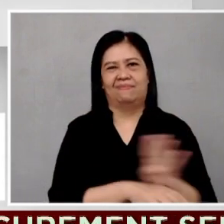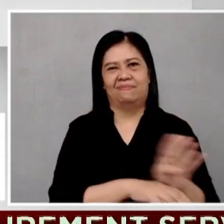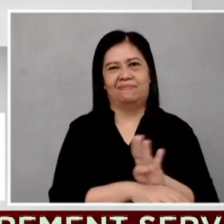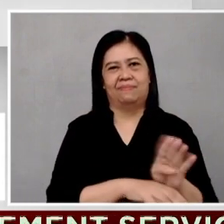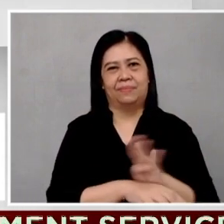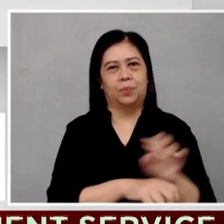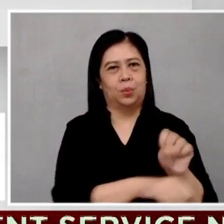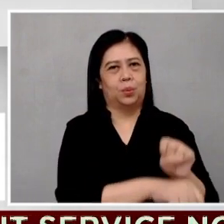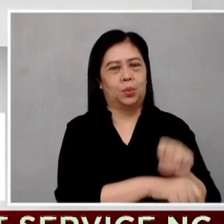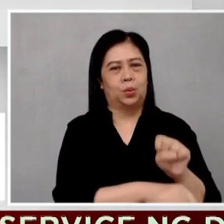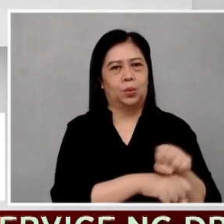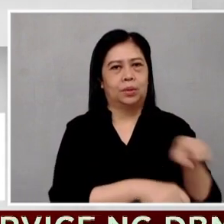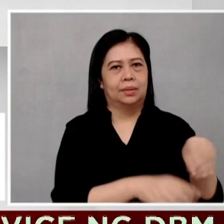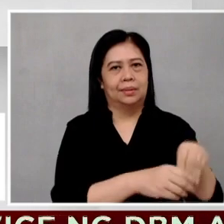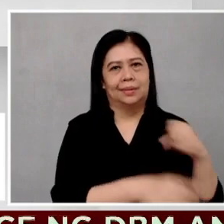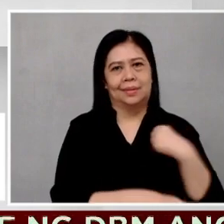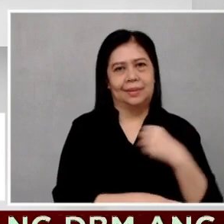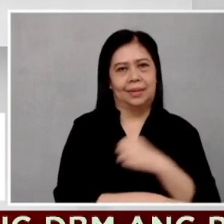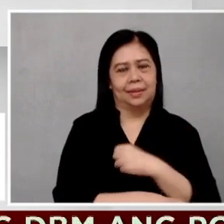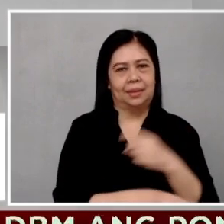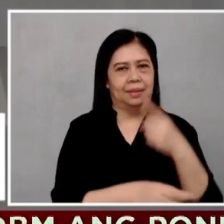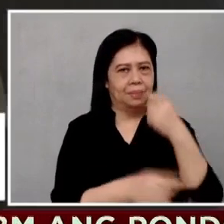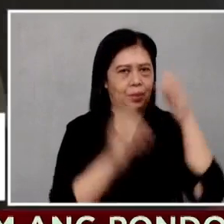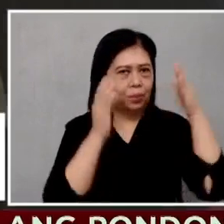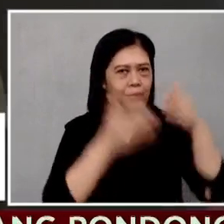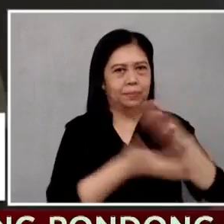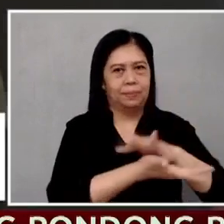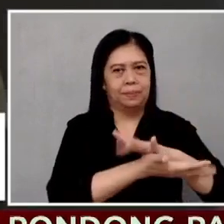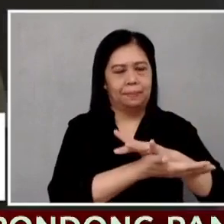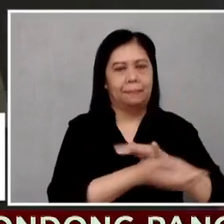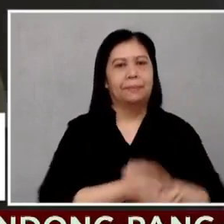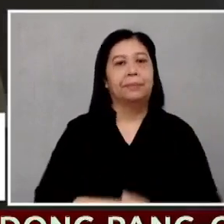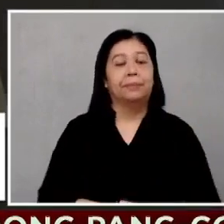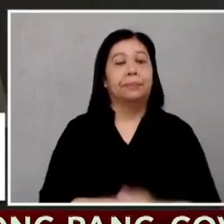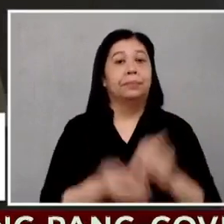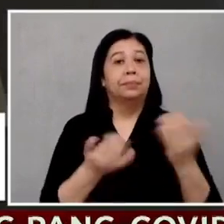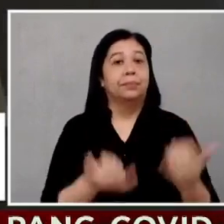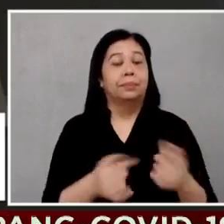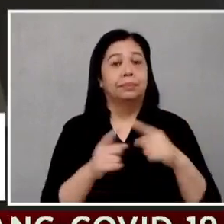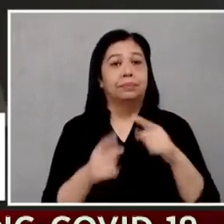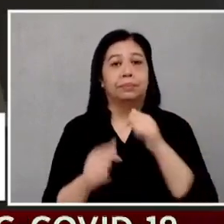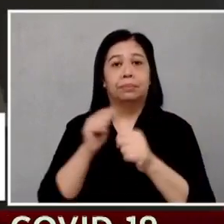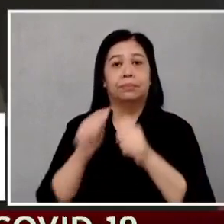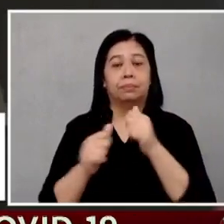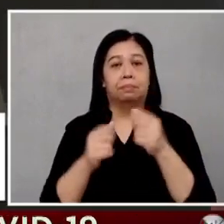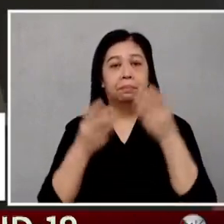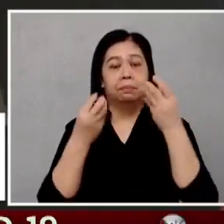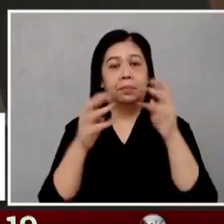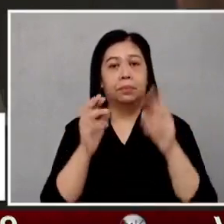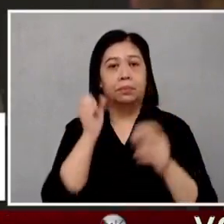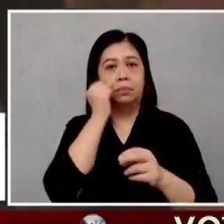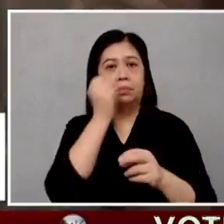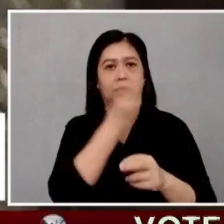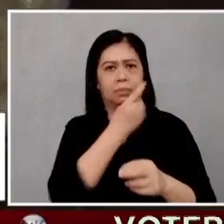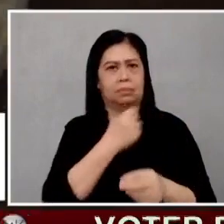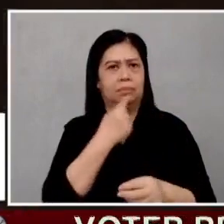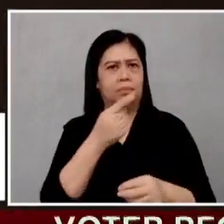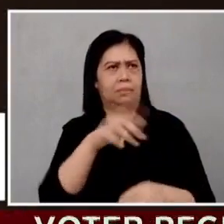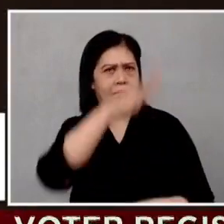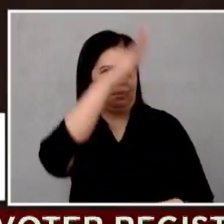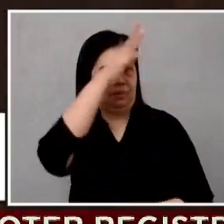trabaho sa Senado sa gitna ng COVID-19 pandemic. Samantala, itinanggi naman ni Mayor Sara ang sinabi ng kanyang ama